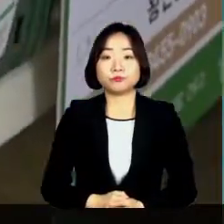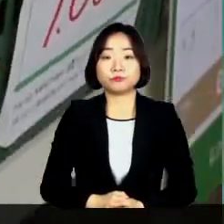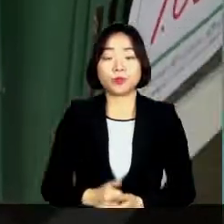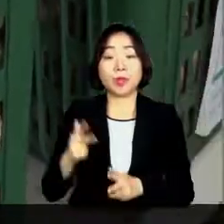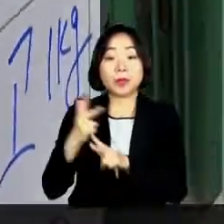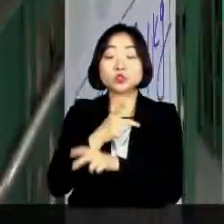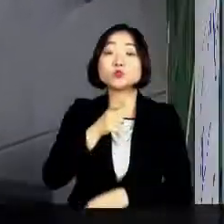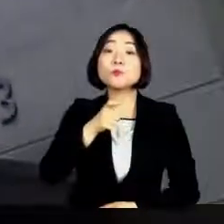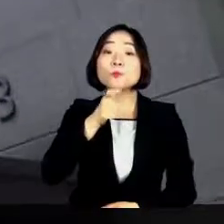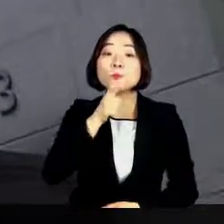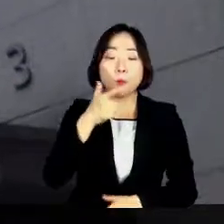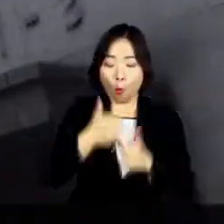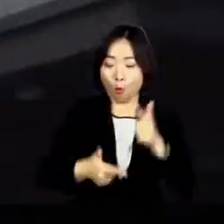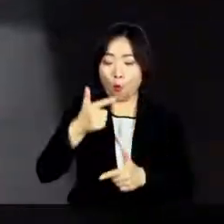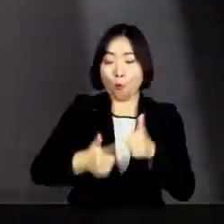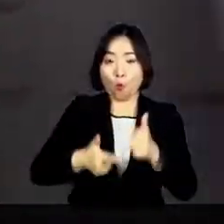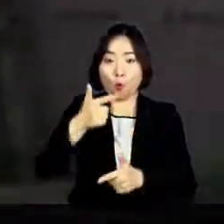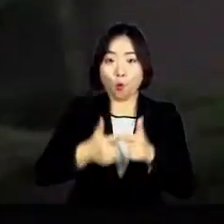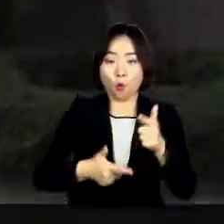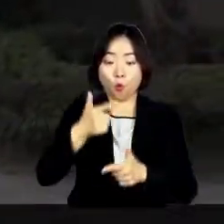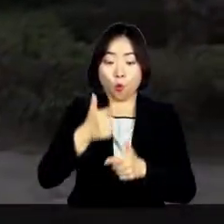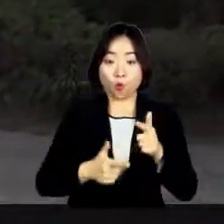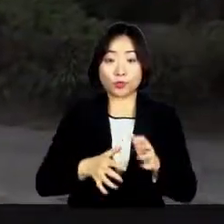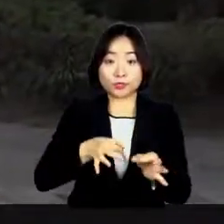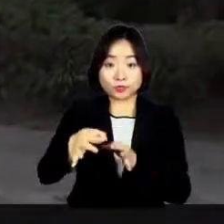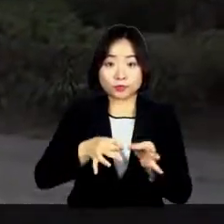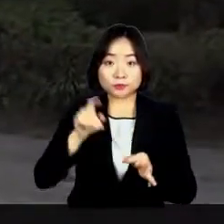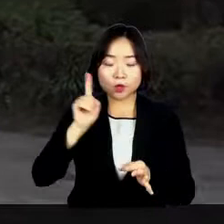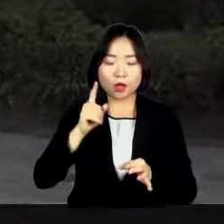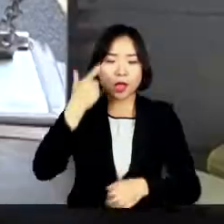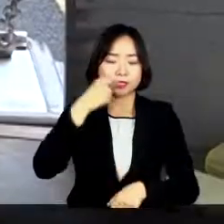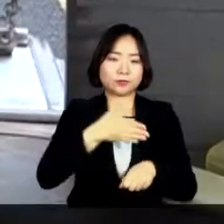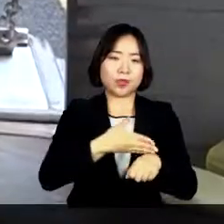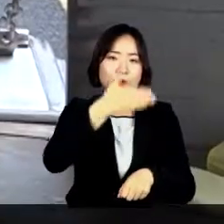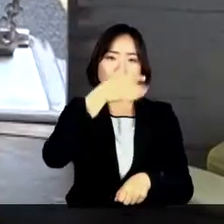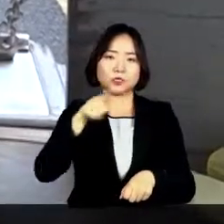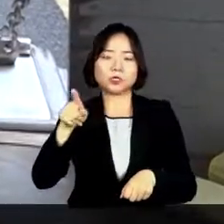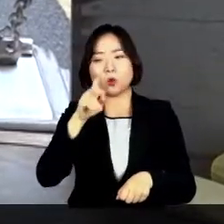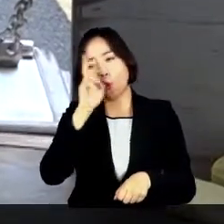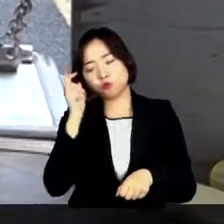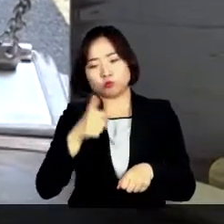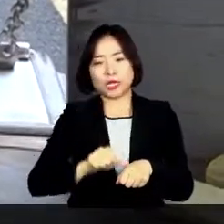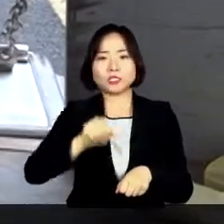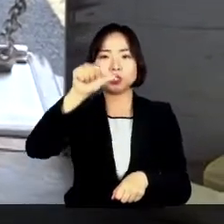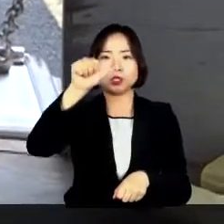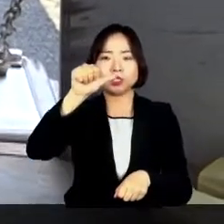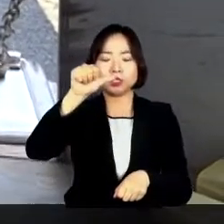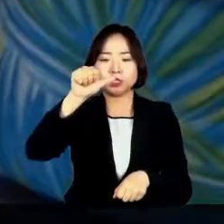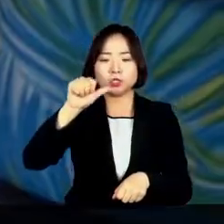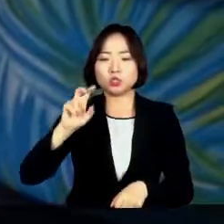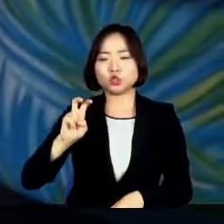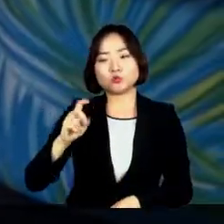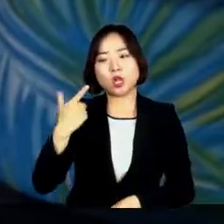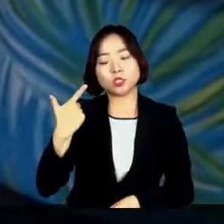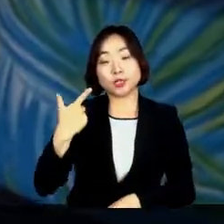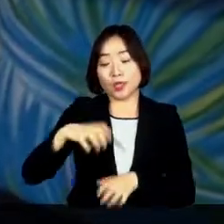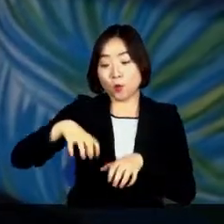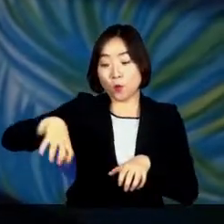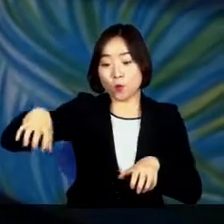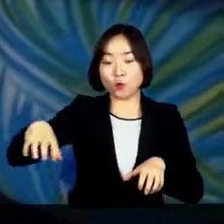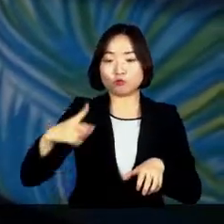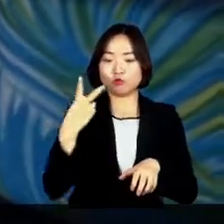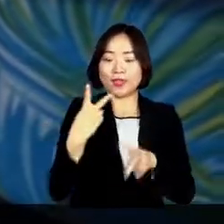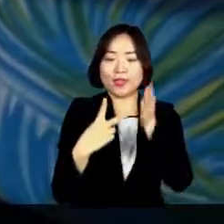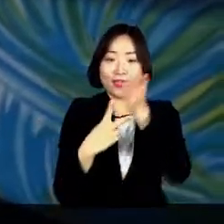제공합니다. 매주 목요일에 열리는 2018 천안시 목요장터는 오전 9시부터 오후 5시까지 26개 농가가